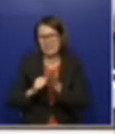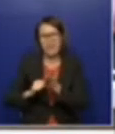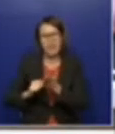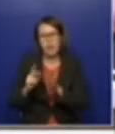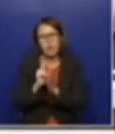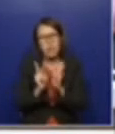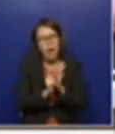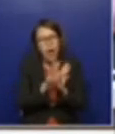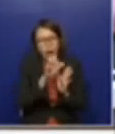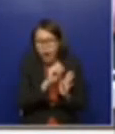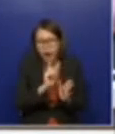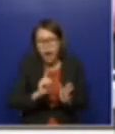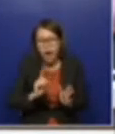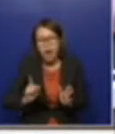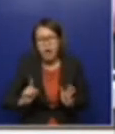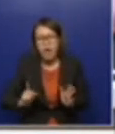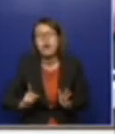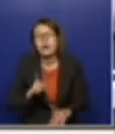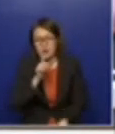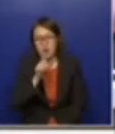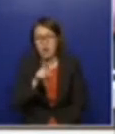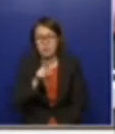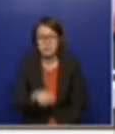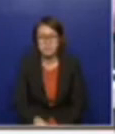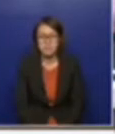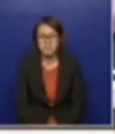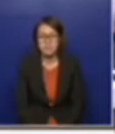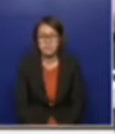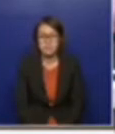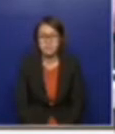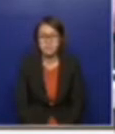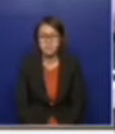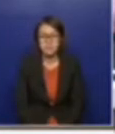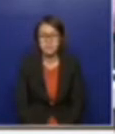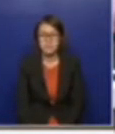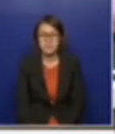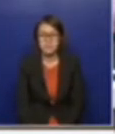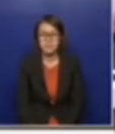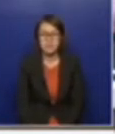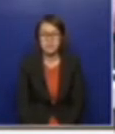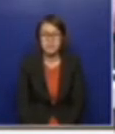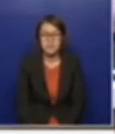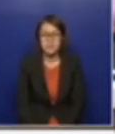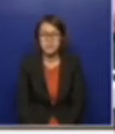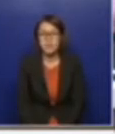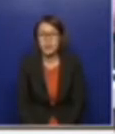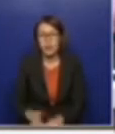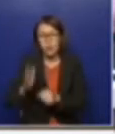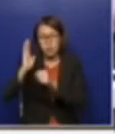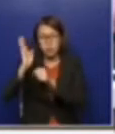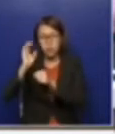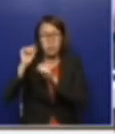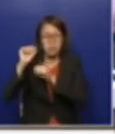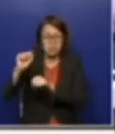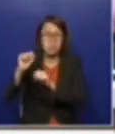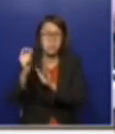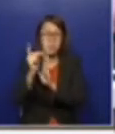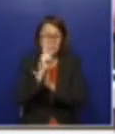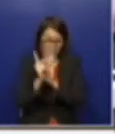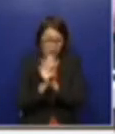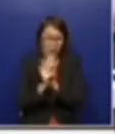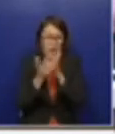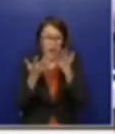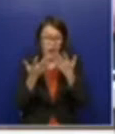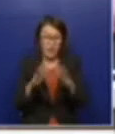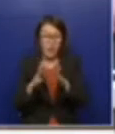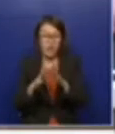ไรตรงนี้ผมอยากจะเรียนถามแล้วอีกอันหนึ่งครับนอกจากเรื่องของประกาศพระราชกิจฎีกาแล้วตัวพระ